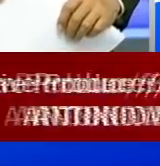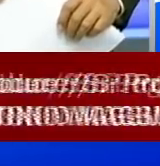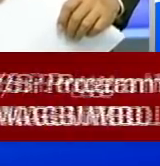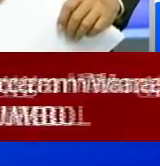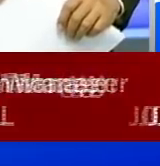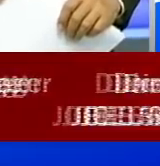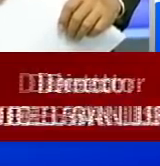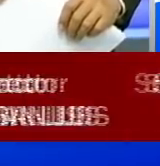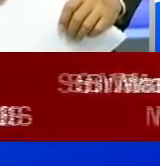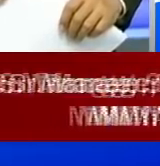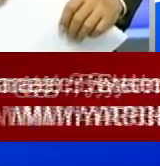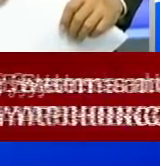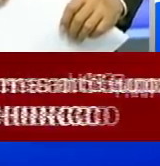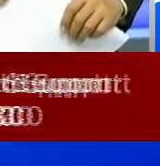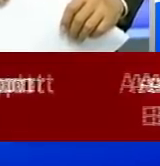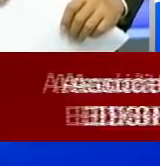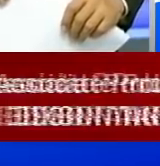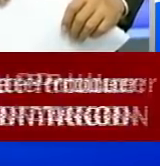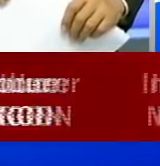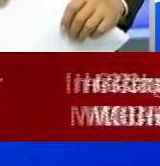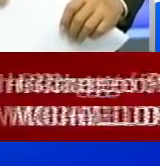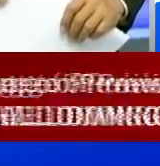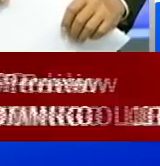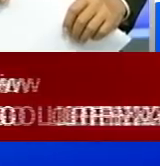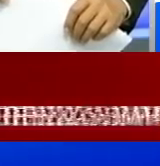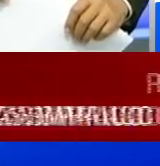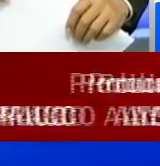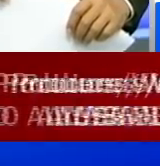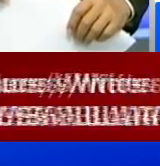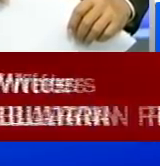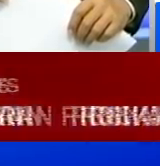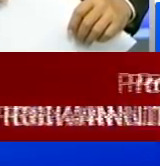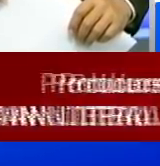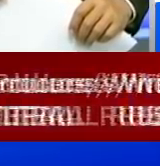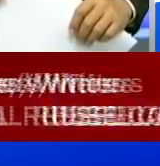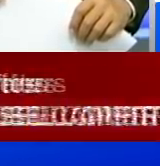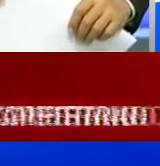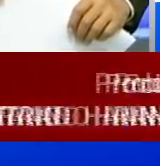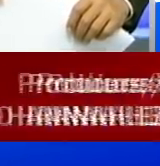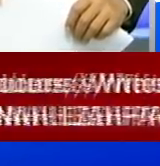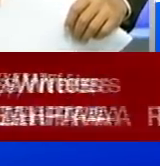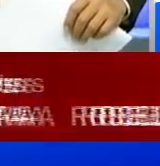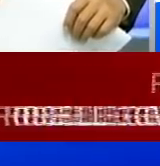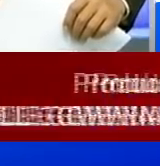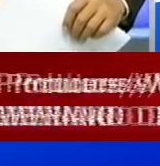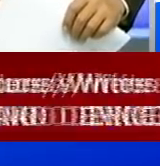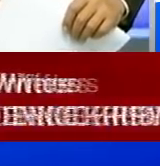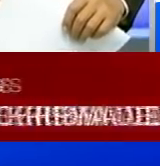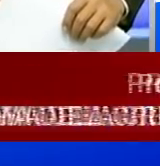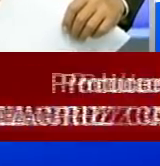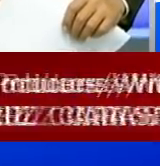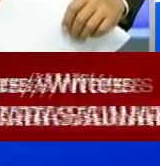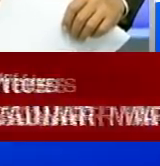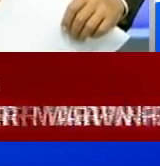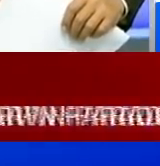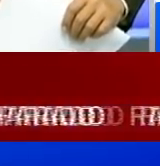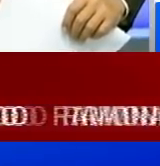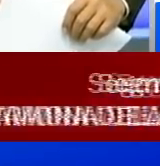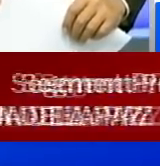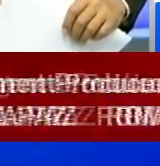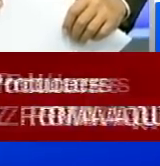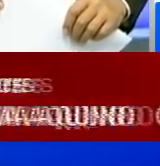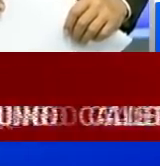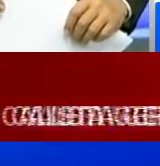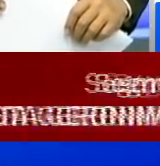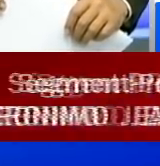Ito ang GMA. Walang kinikilingan. Walang pinuprotektahan. Walang kasinungalingan. Servisyong totoo lamang. At dahil hindi natutulog ang balita.